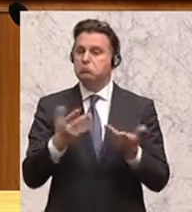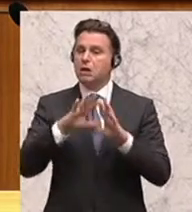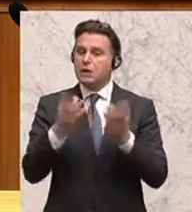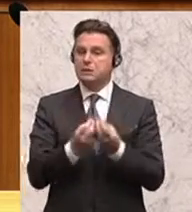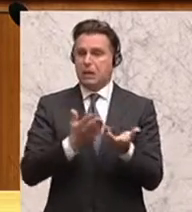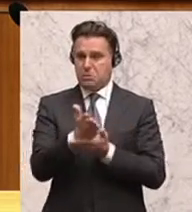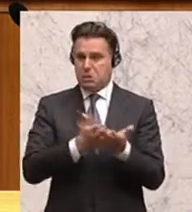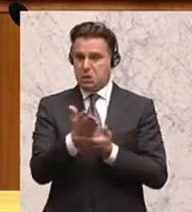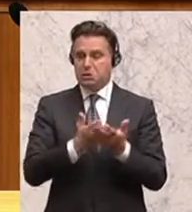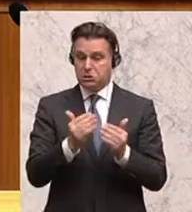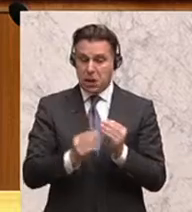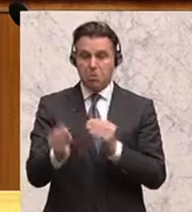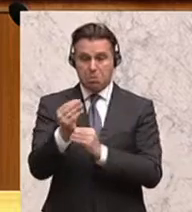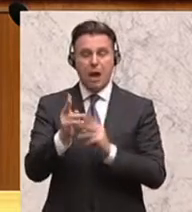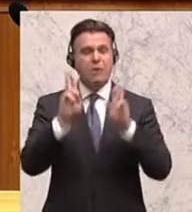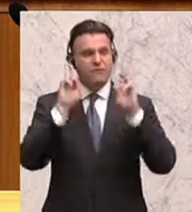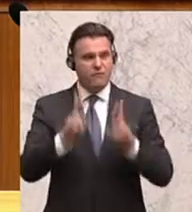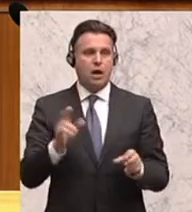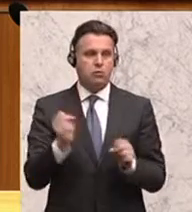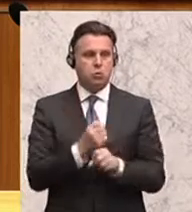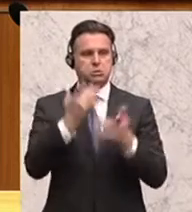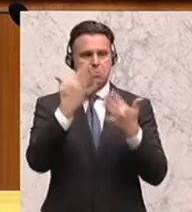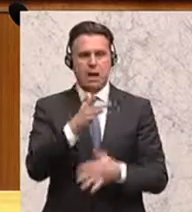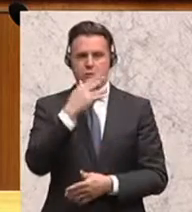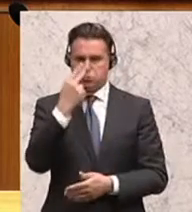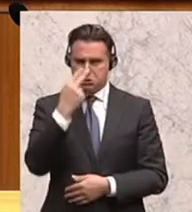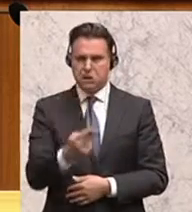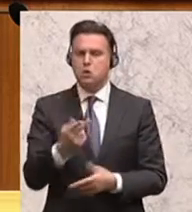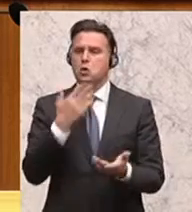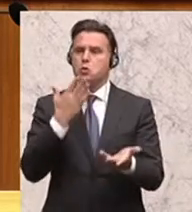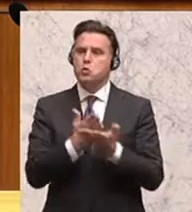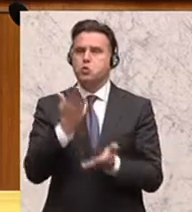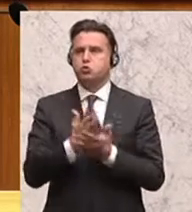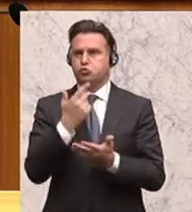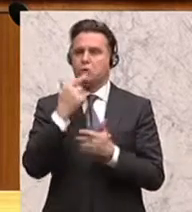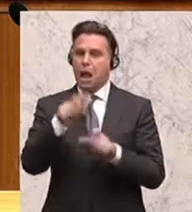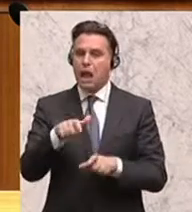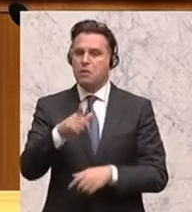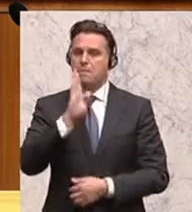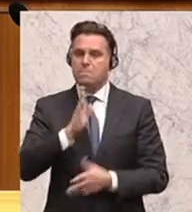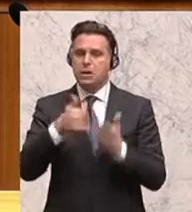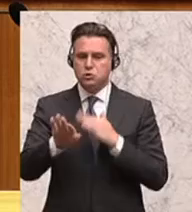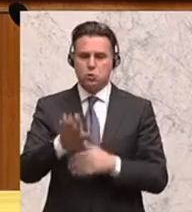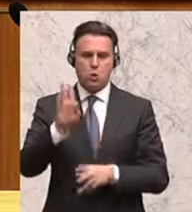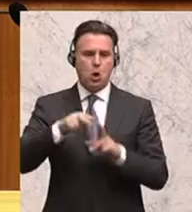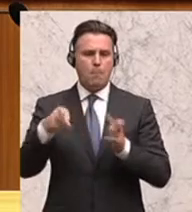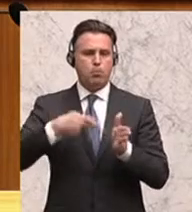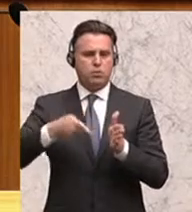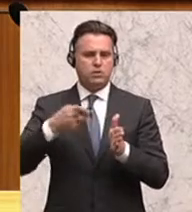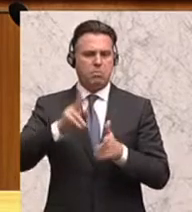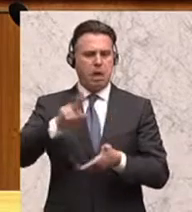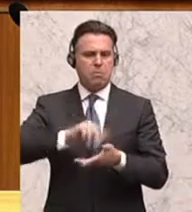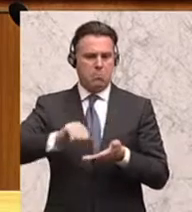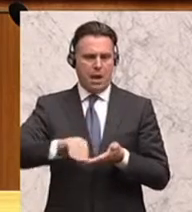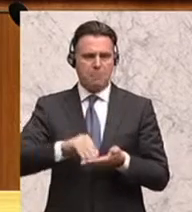mit sich brachten blieb sagt der rechnungshof das durchschnittliche pensionsantrittsalter der bundesbahn beamten in diesem